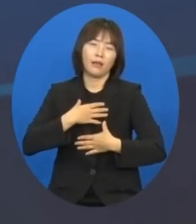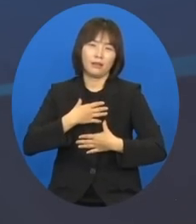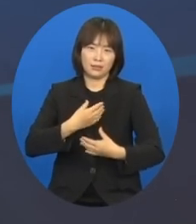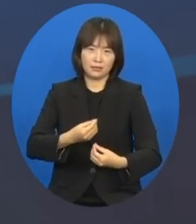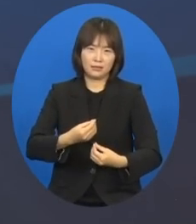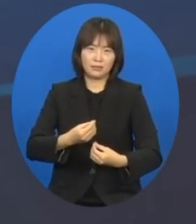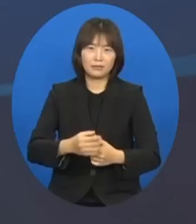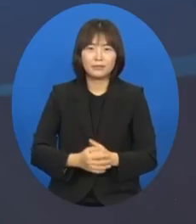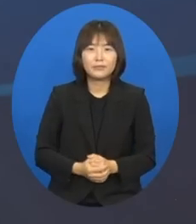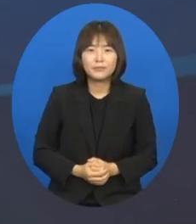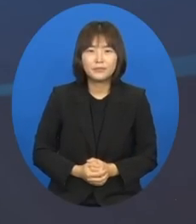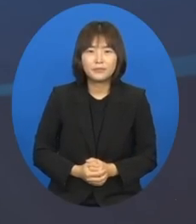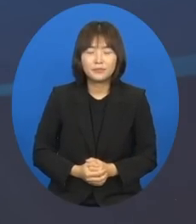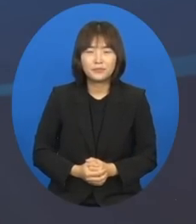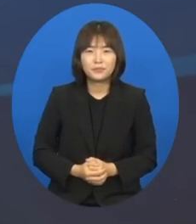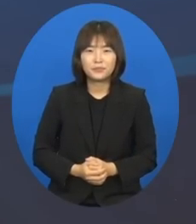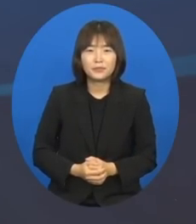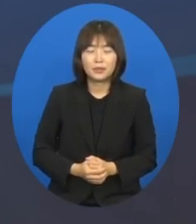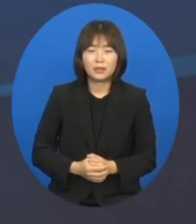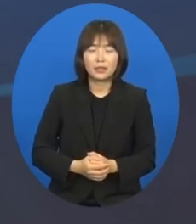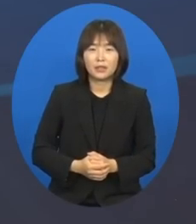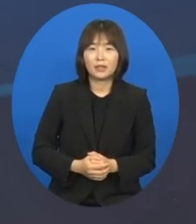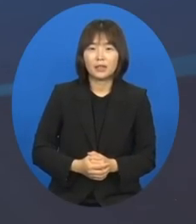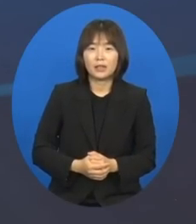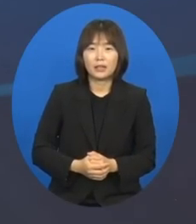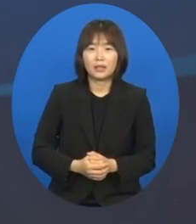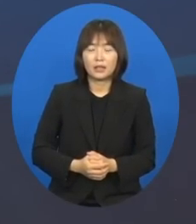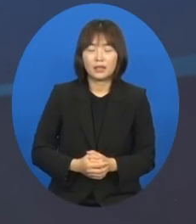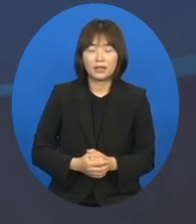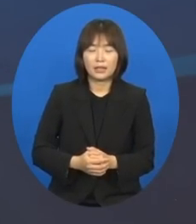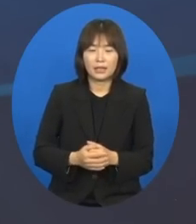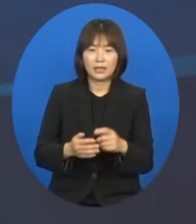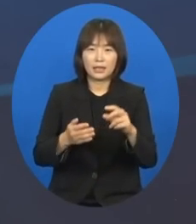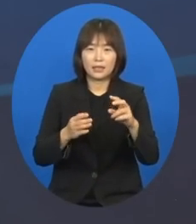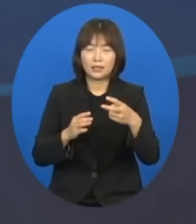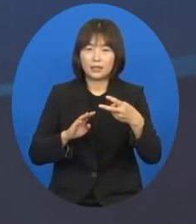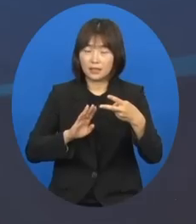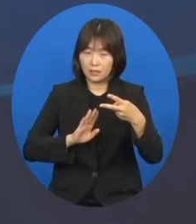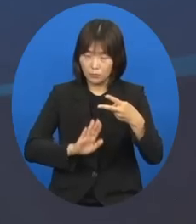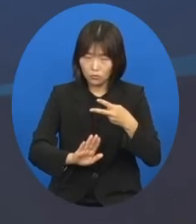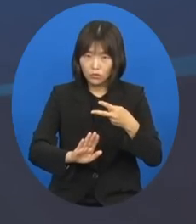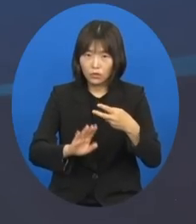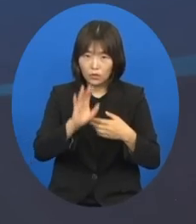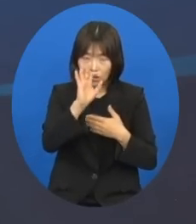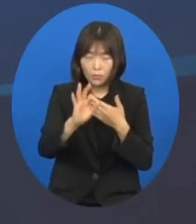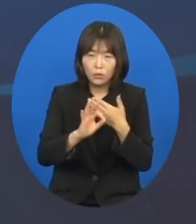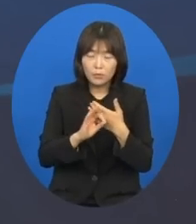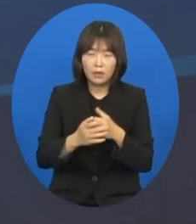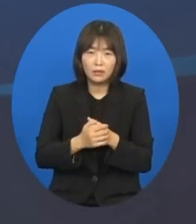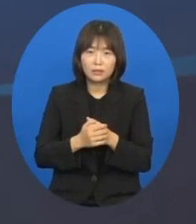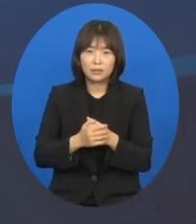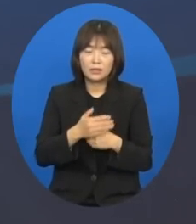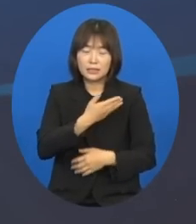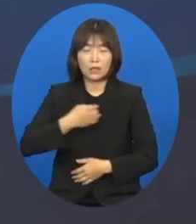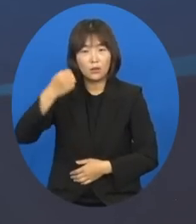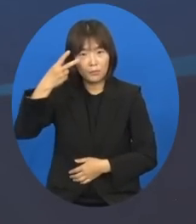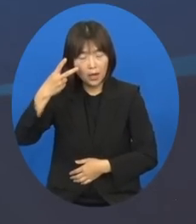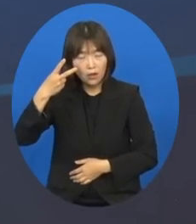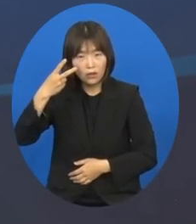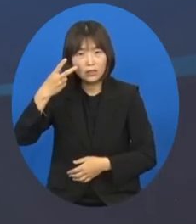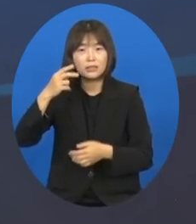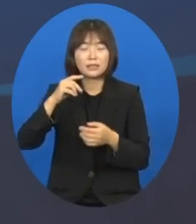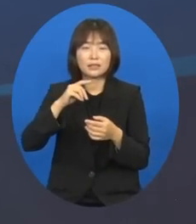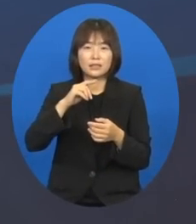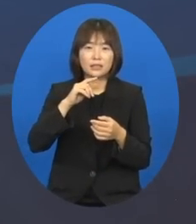그래서 디모데후서에도 바울이 디모데에게 목회 비법을 가르쳐 주지요 자기의 믿음의